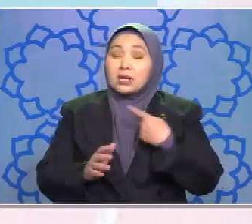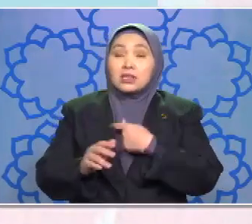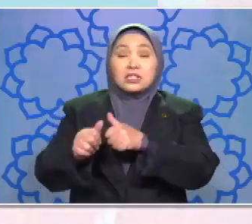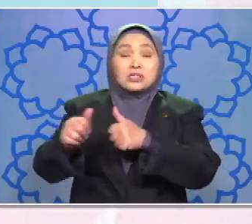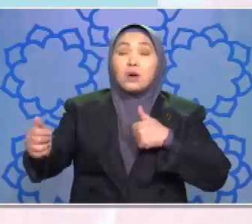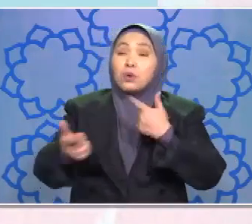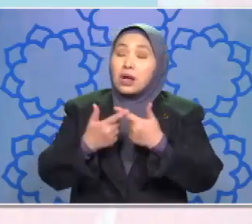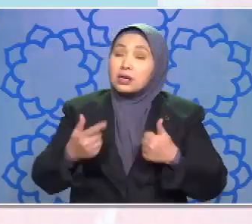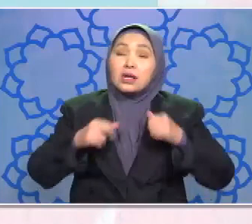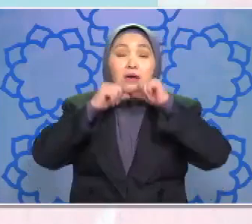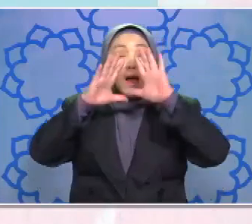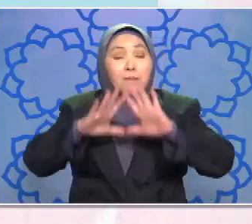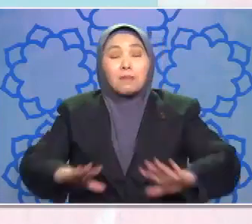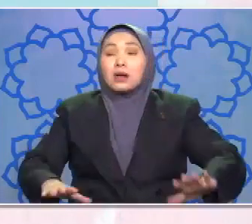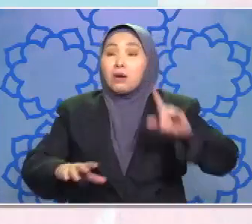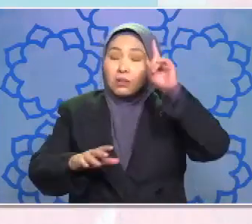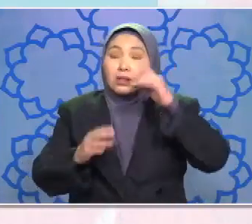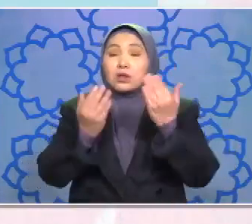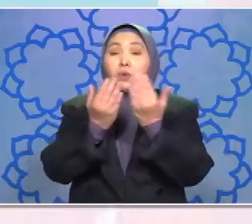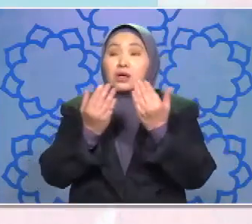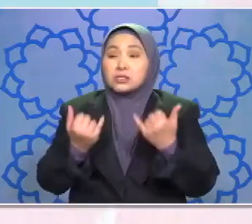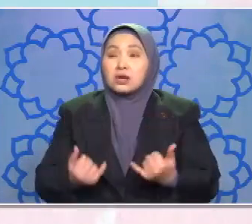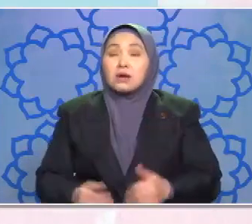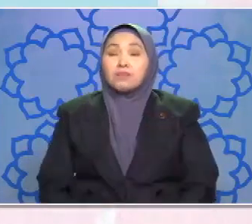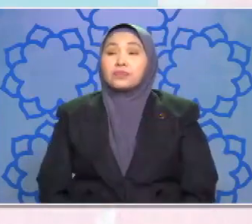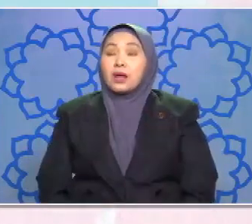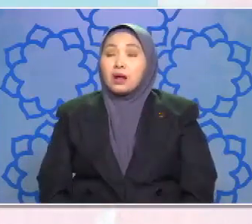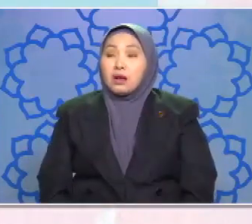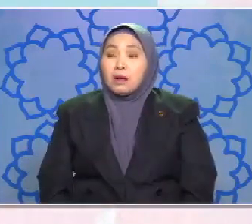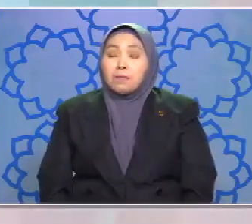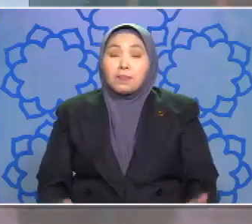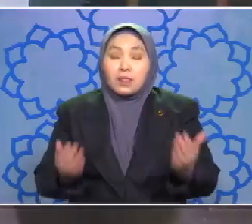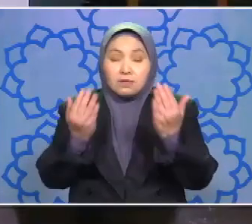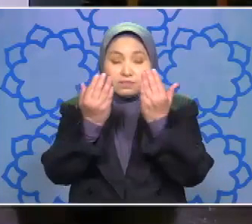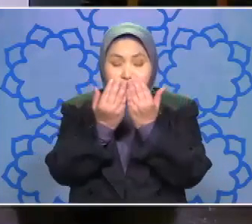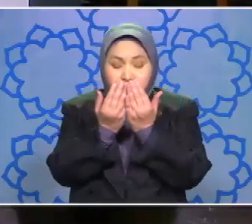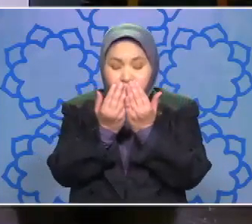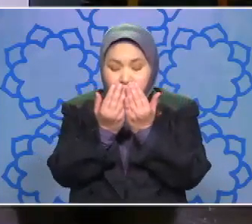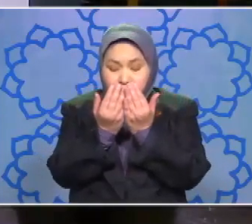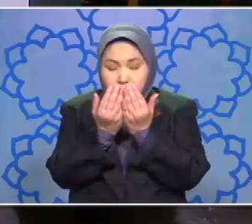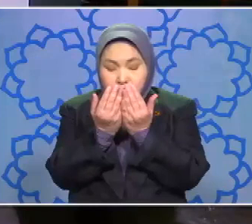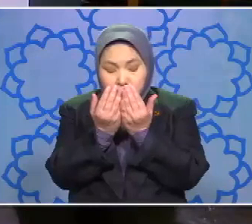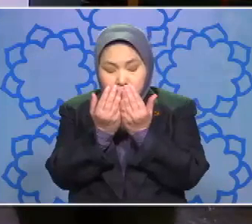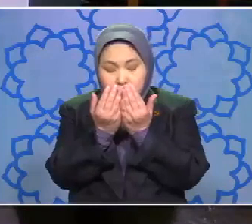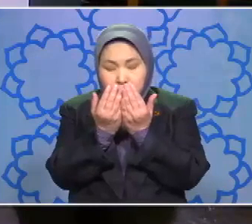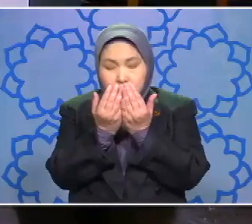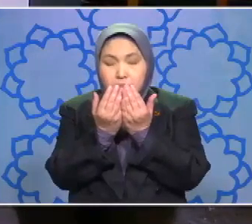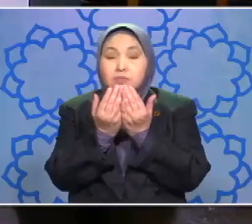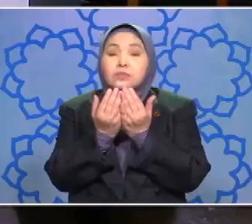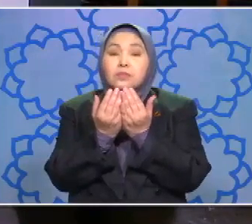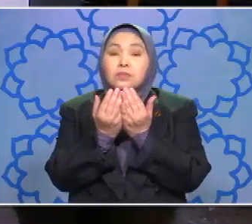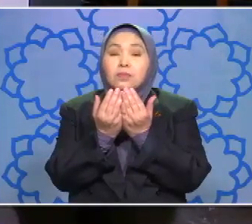terjauh daripada rahmat Allah. Kita berdoa. A'udzu billahi minasy syaithanir rajim.